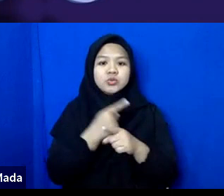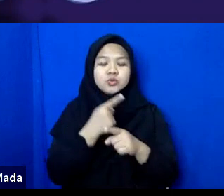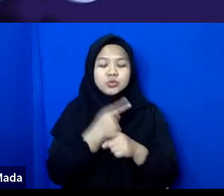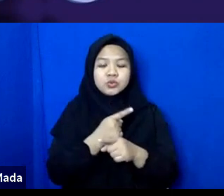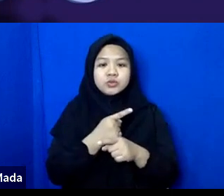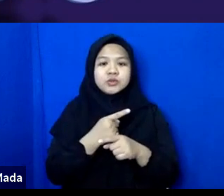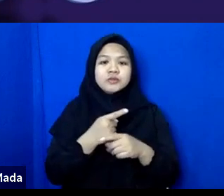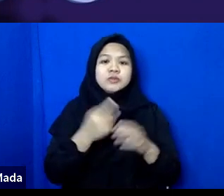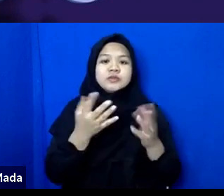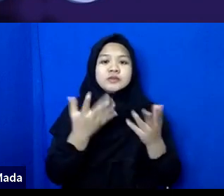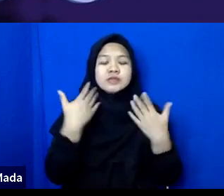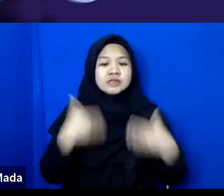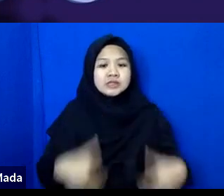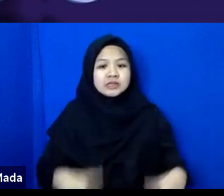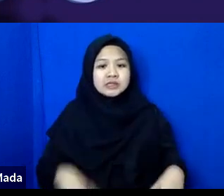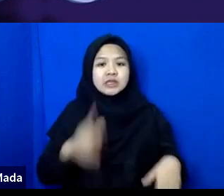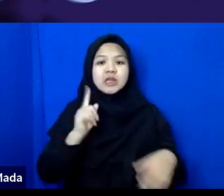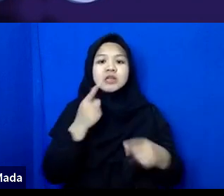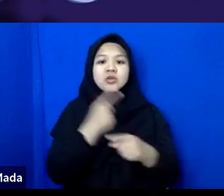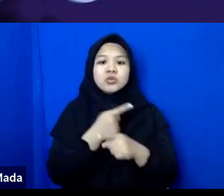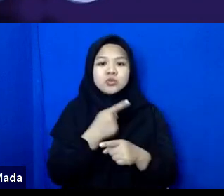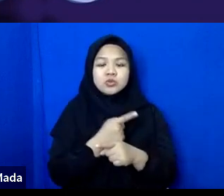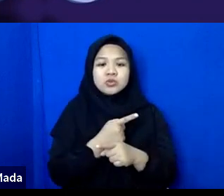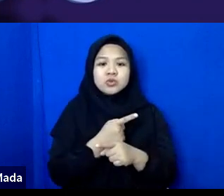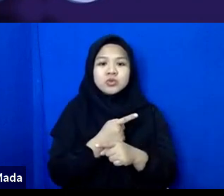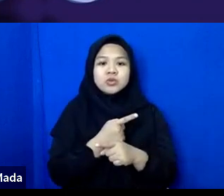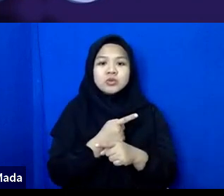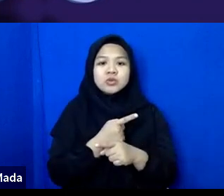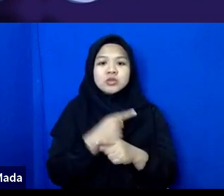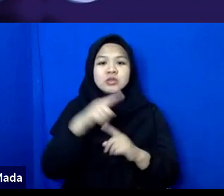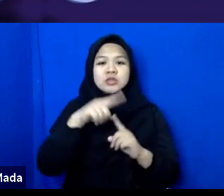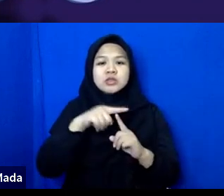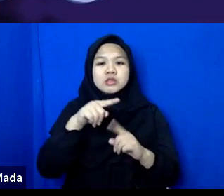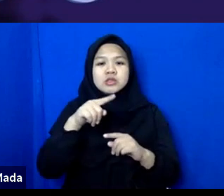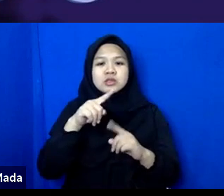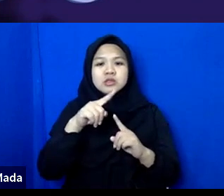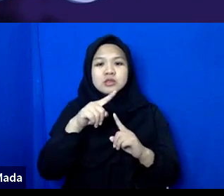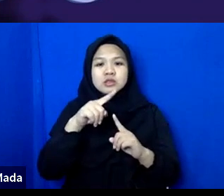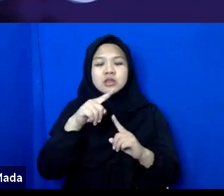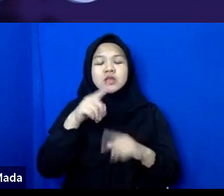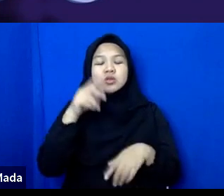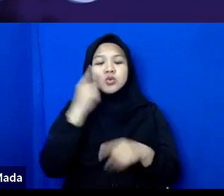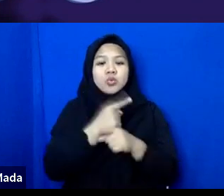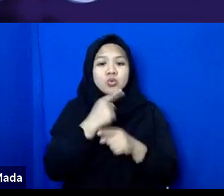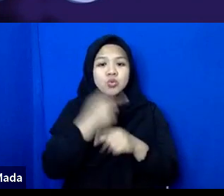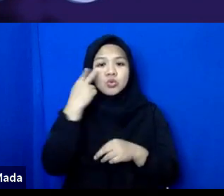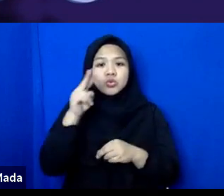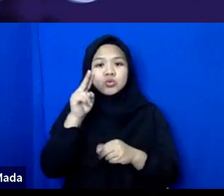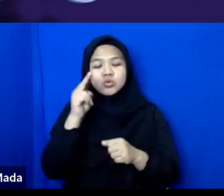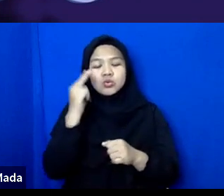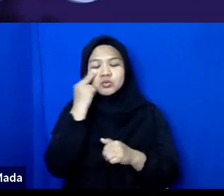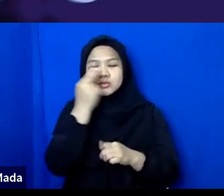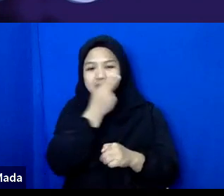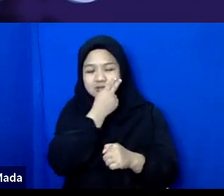tetapi Sheikh ada guru apa of apa TV inane teacher for visually impaired ada dua orang katanya